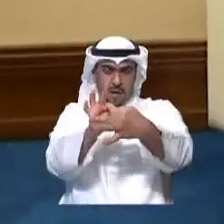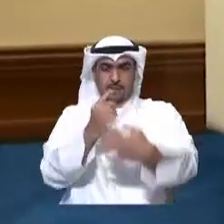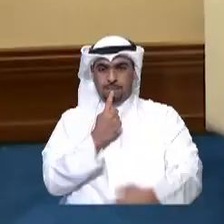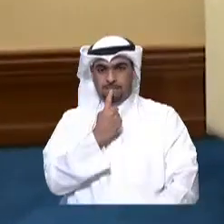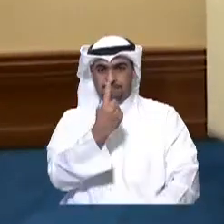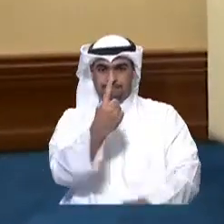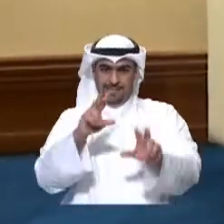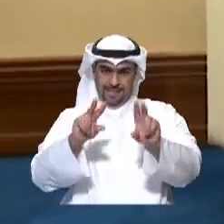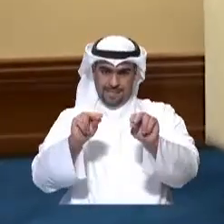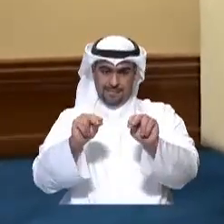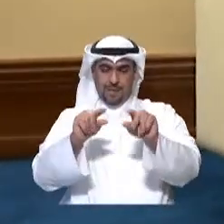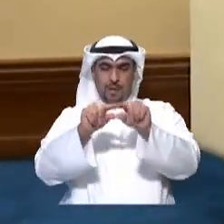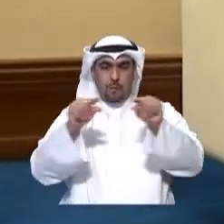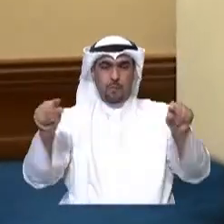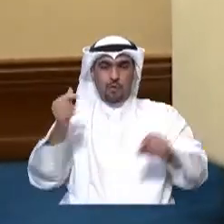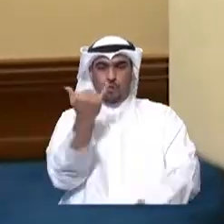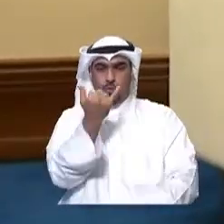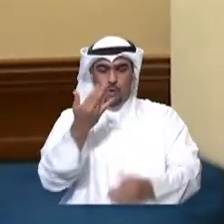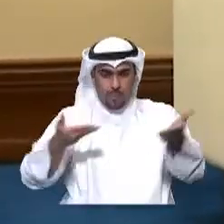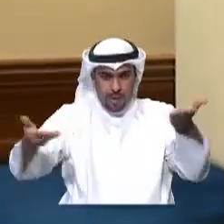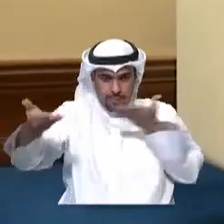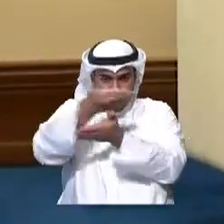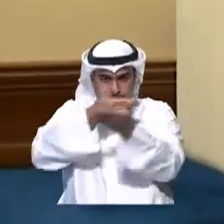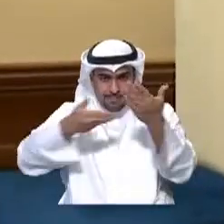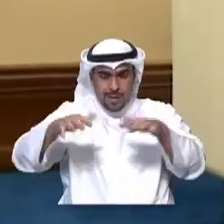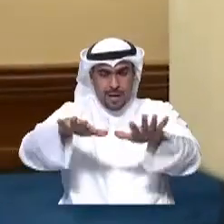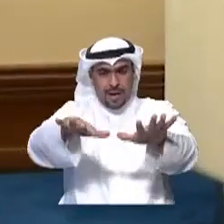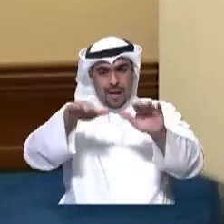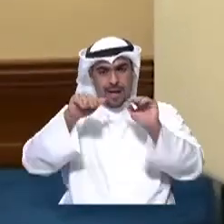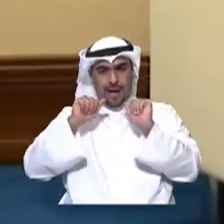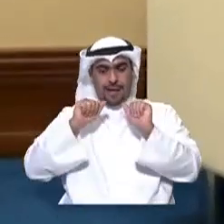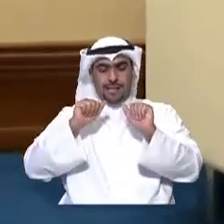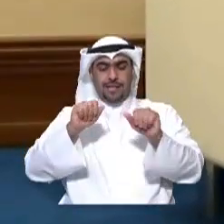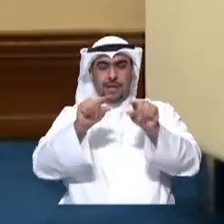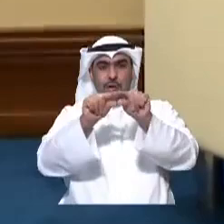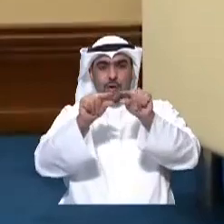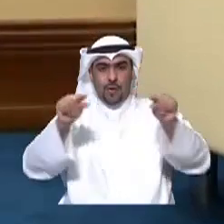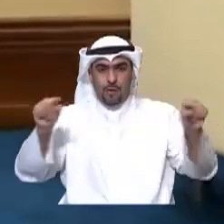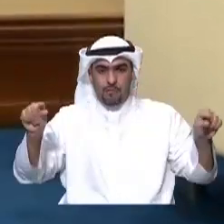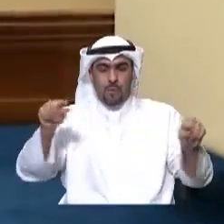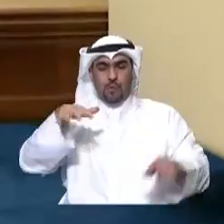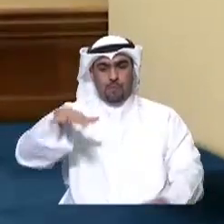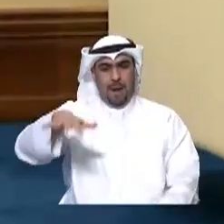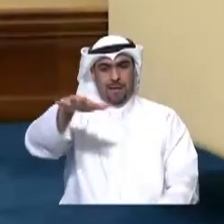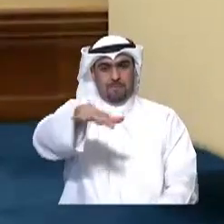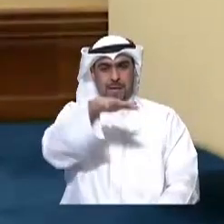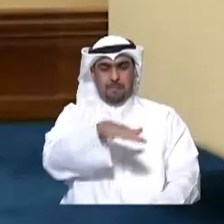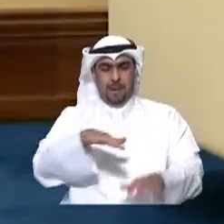المستجدات على الصعيدين الإقليمي والدولي وآخر التطورات التي تشهدها المنطقة.